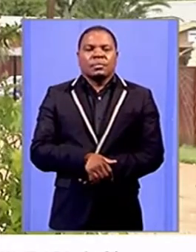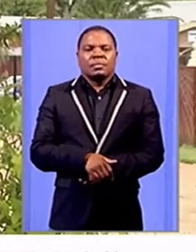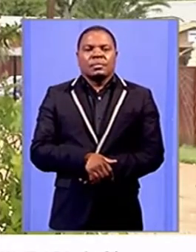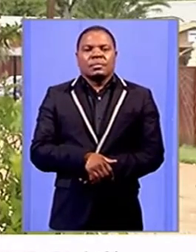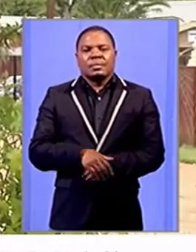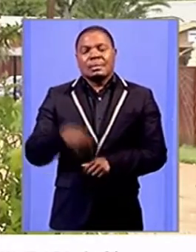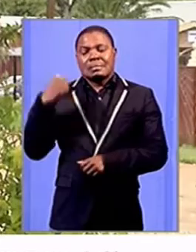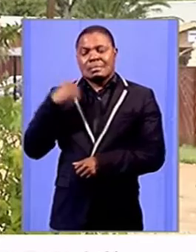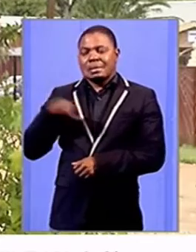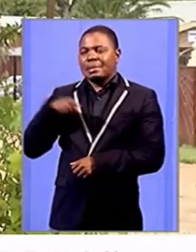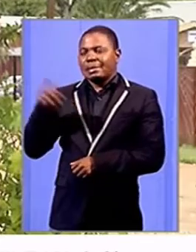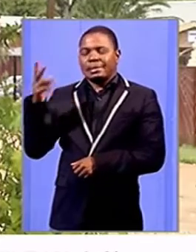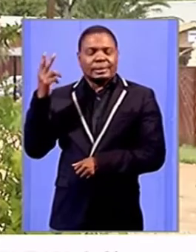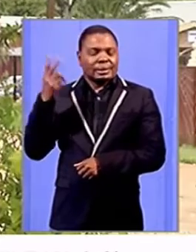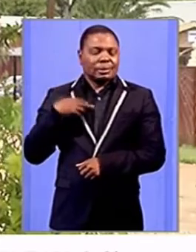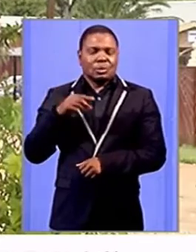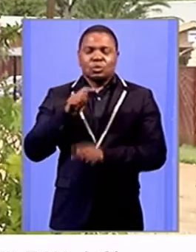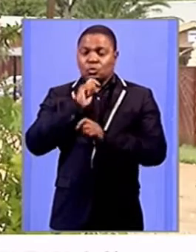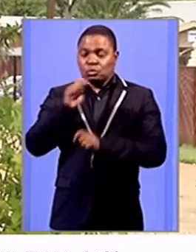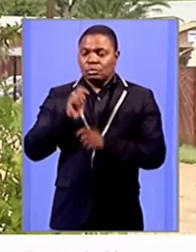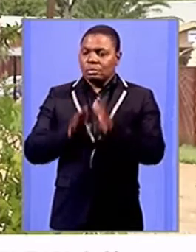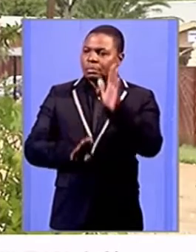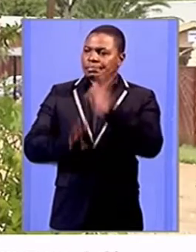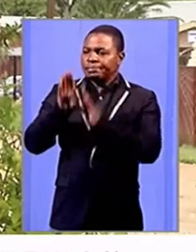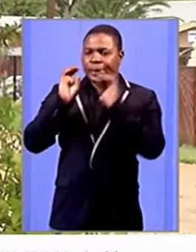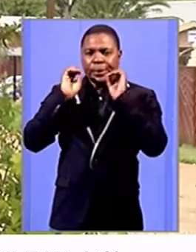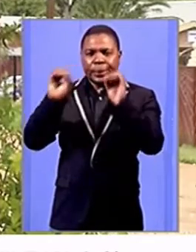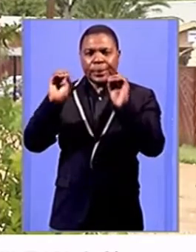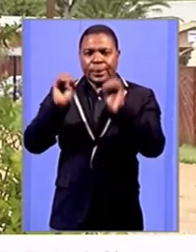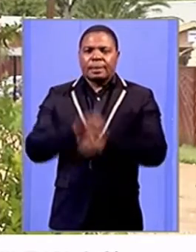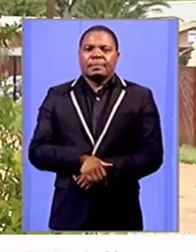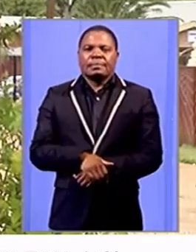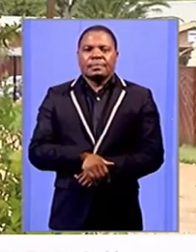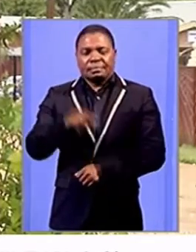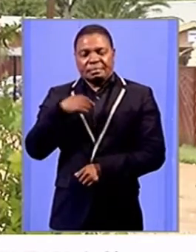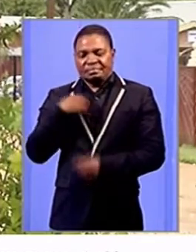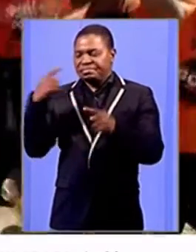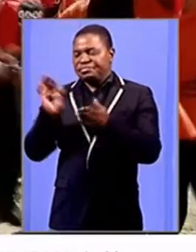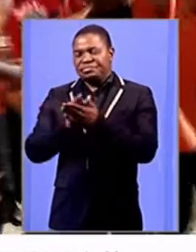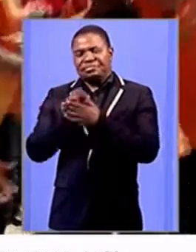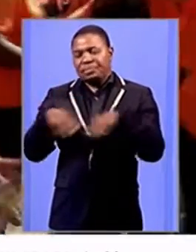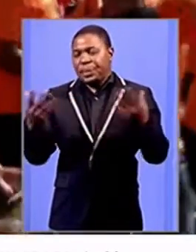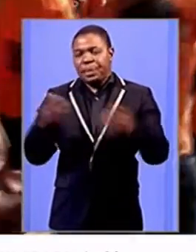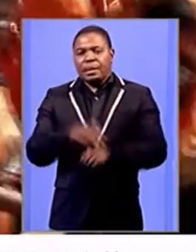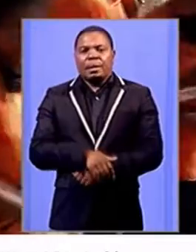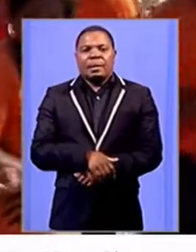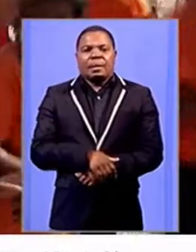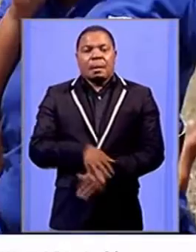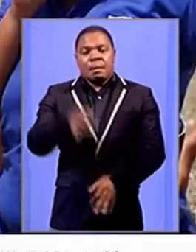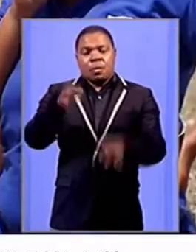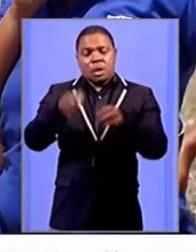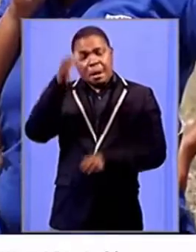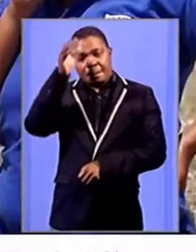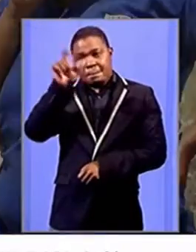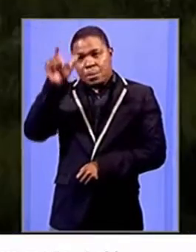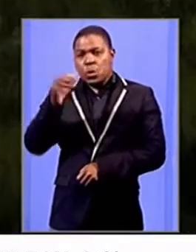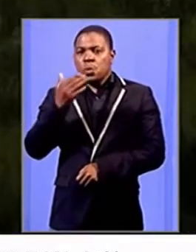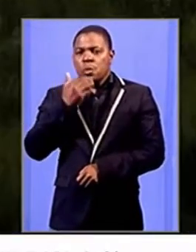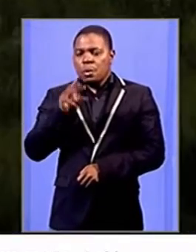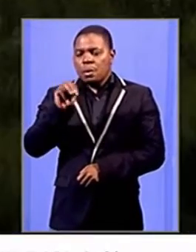faila ga gona se se dira, gona ditlhabololo se di dira. That's why ke sa vouta. Setsebi sa dipolotiki Professor